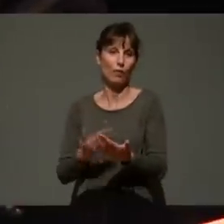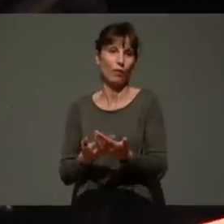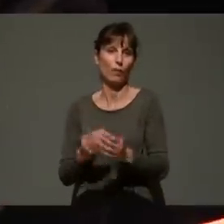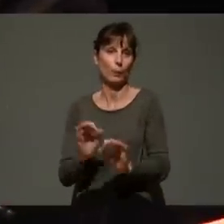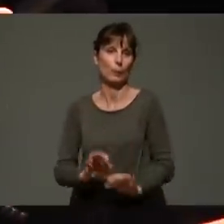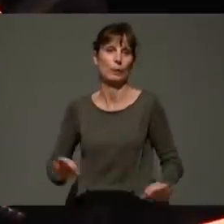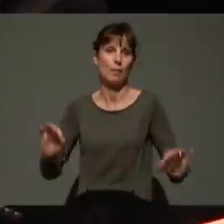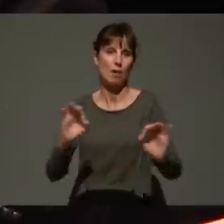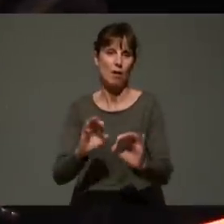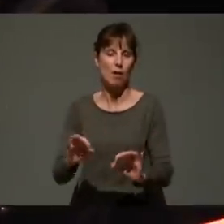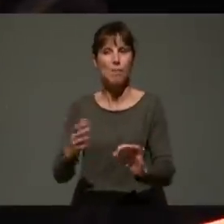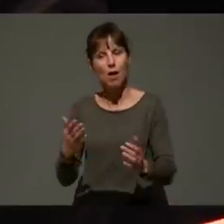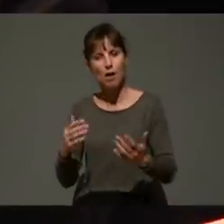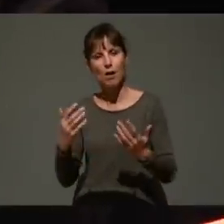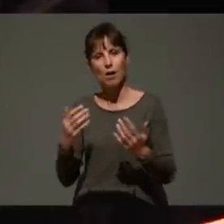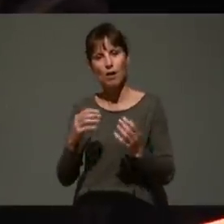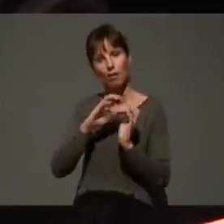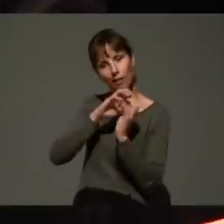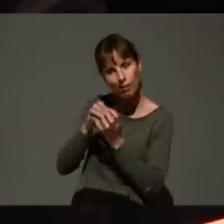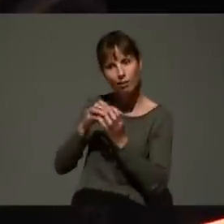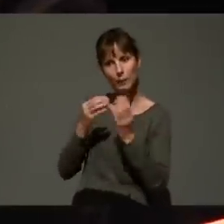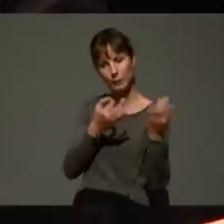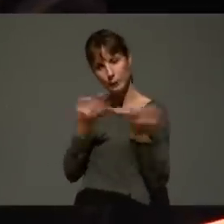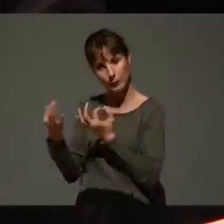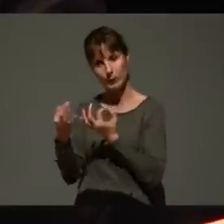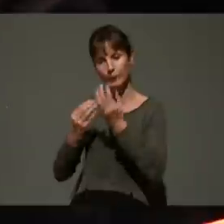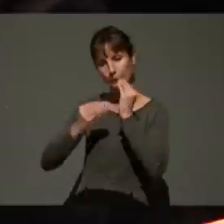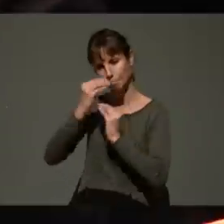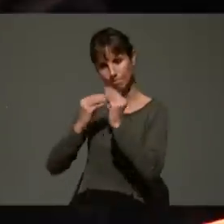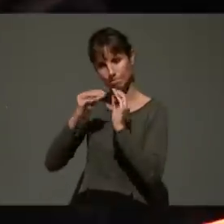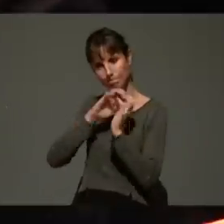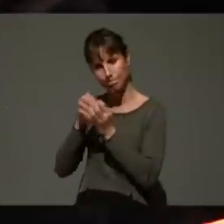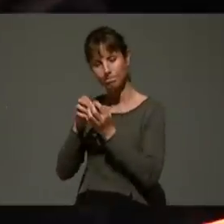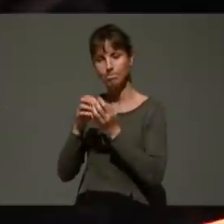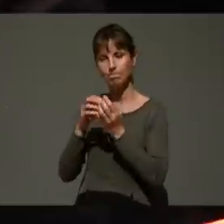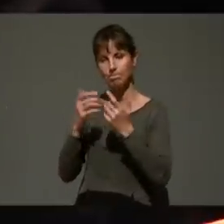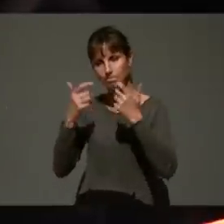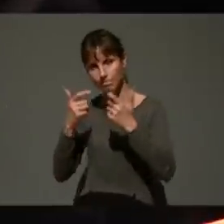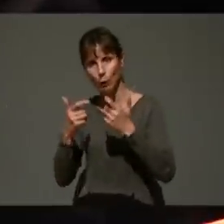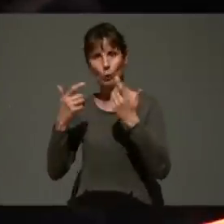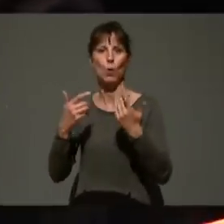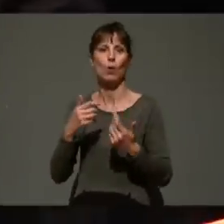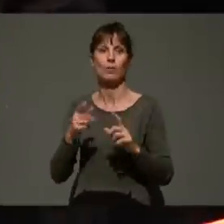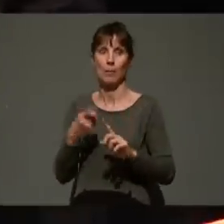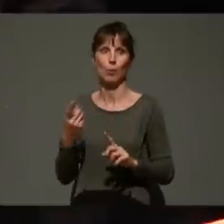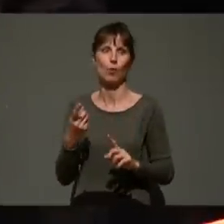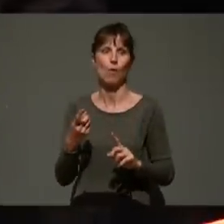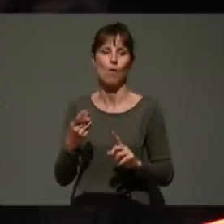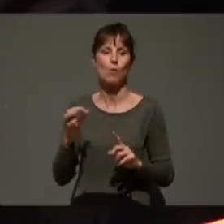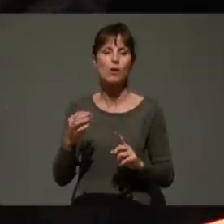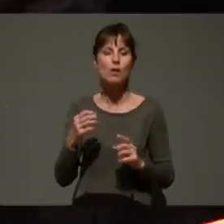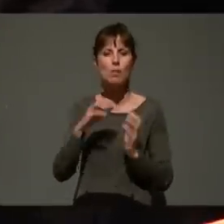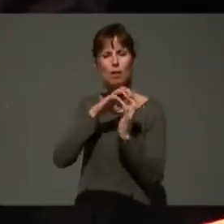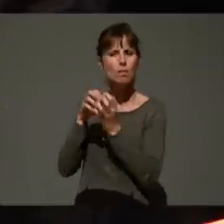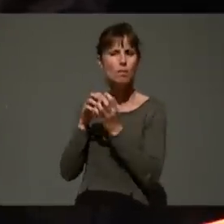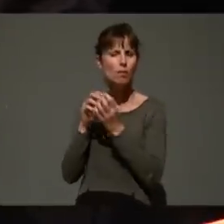contre, une bonne hygiène dentaire et avoir des dents de bonne qualité, c'est très important parce que le moindre